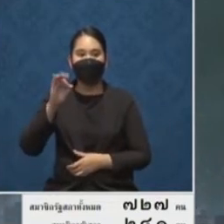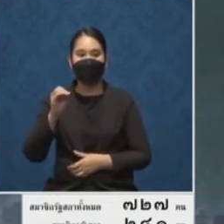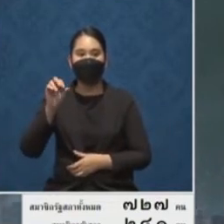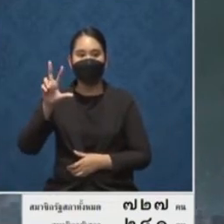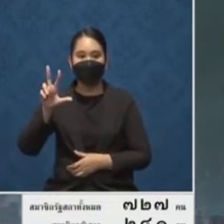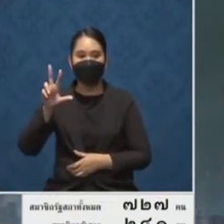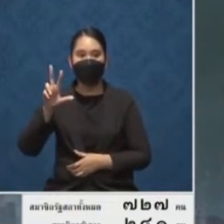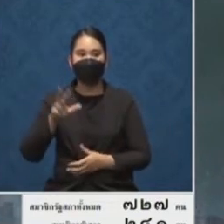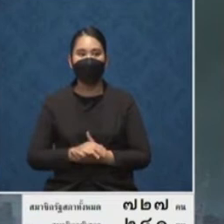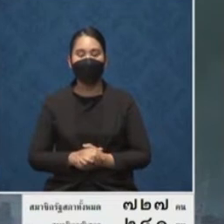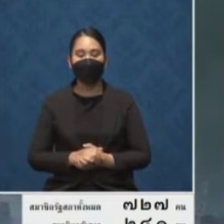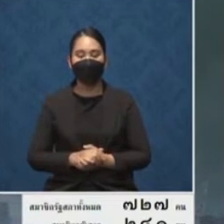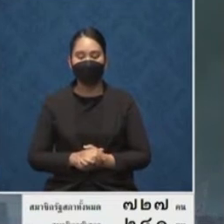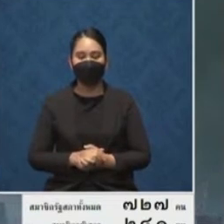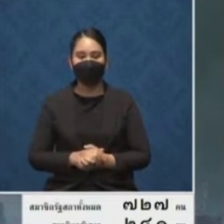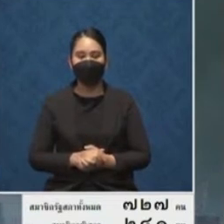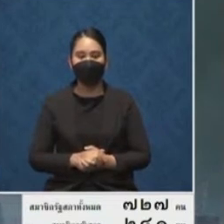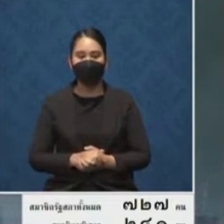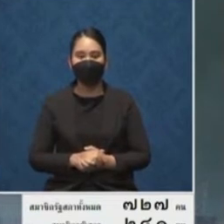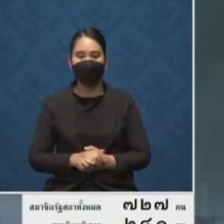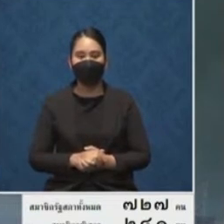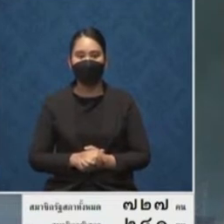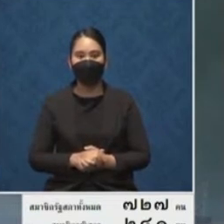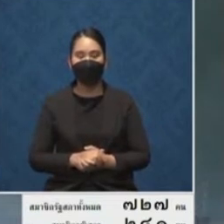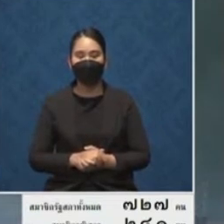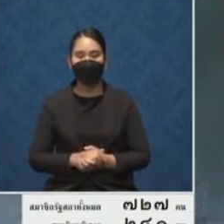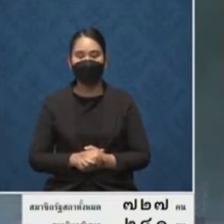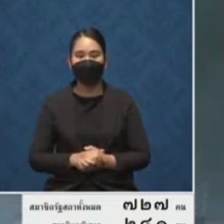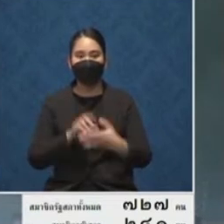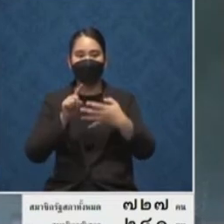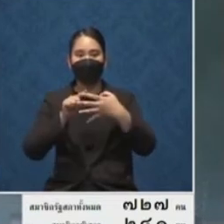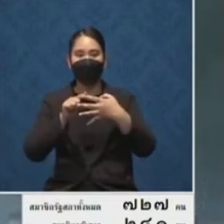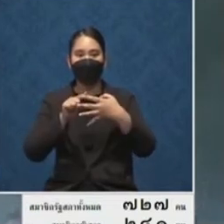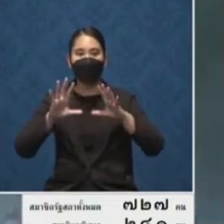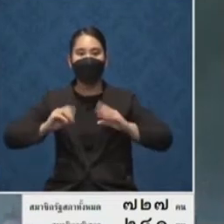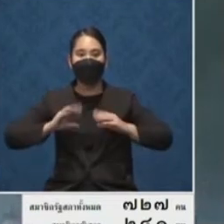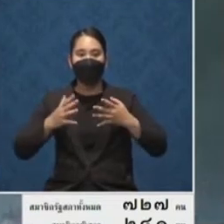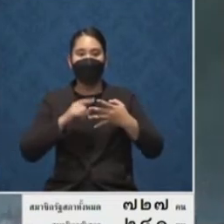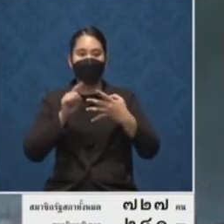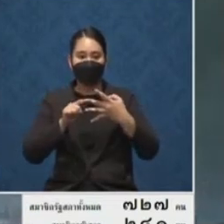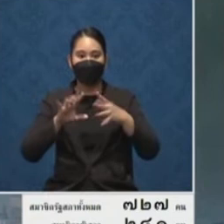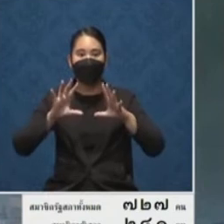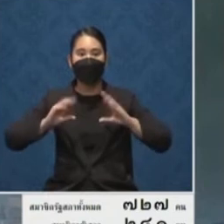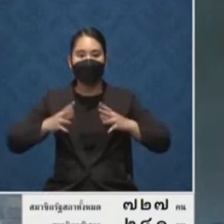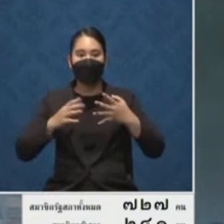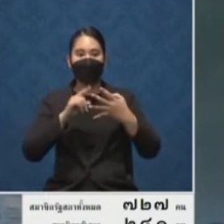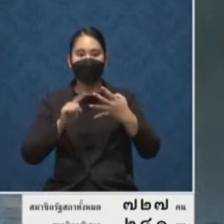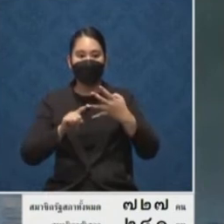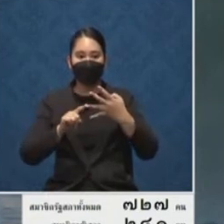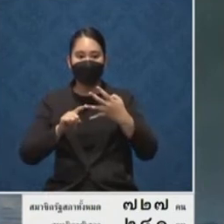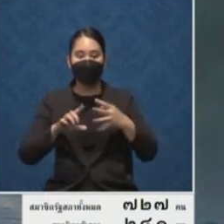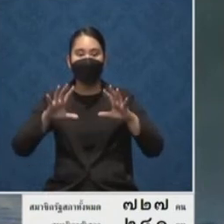493พลเอกวีรันฉันทศาสตร์โกศล 1ไม่รับหลักการ2ไม่รับหลัก